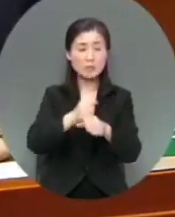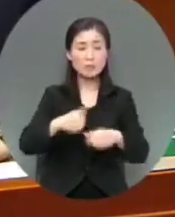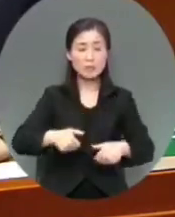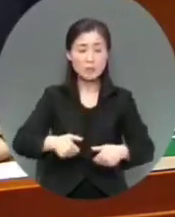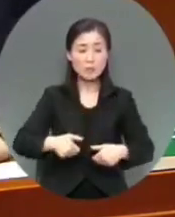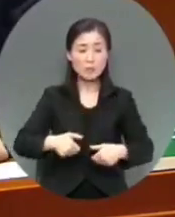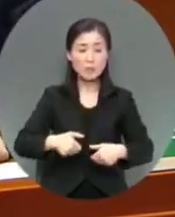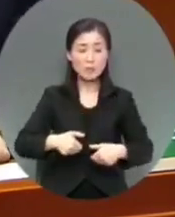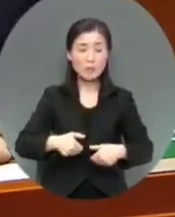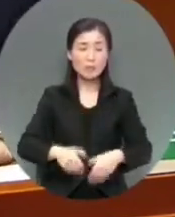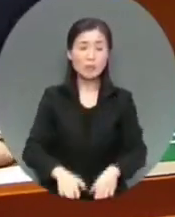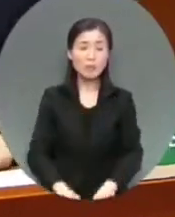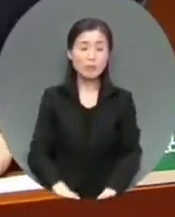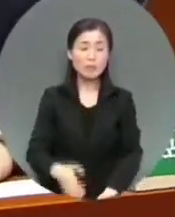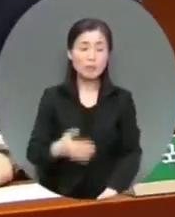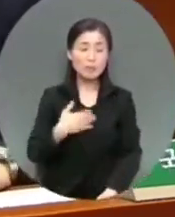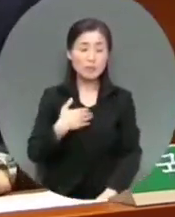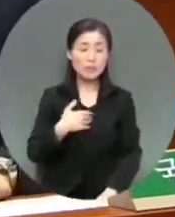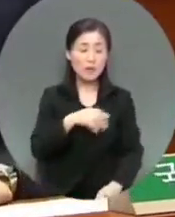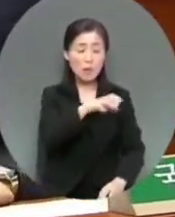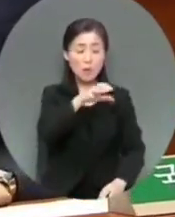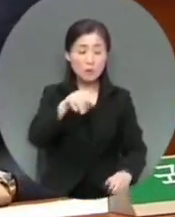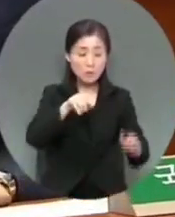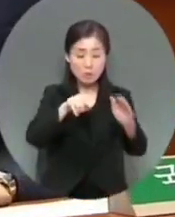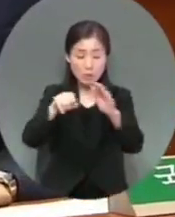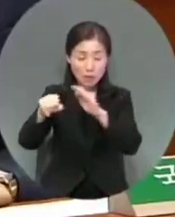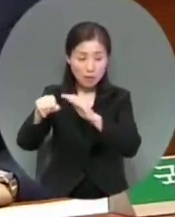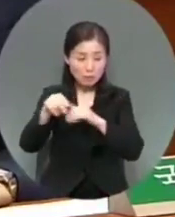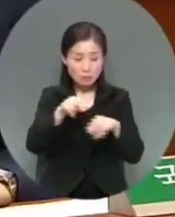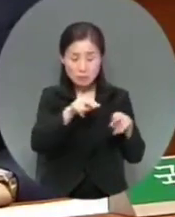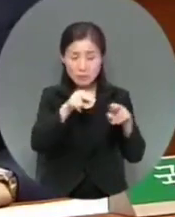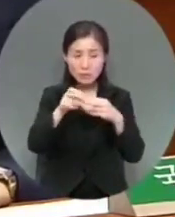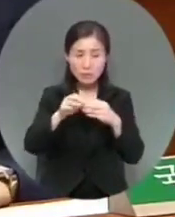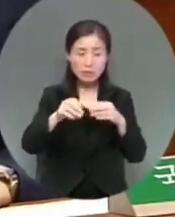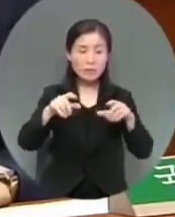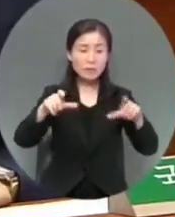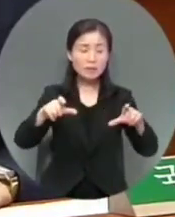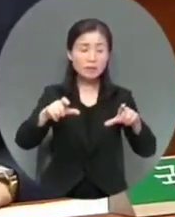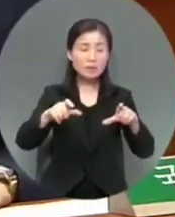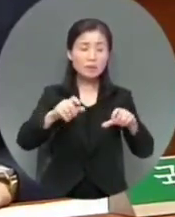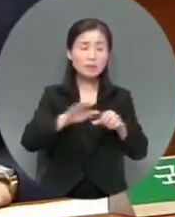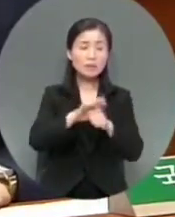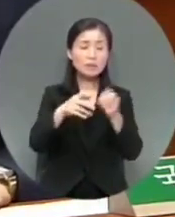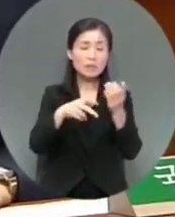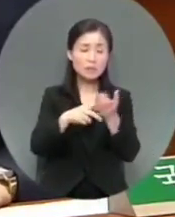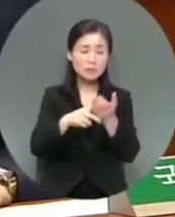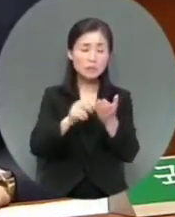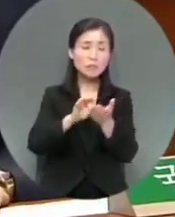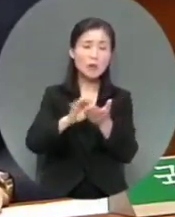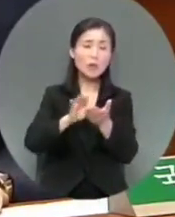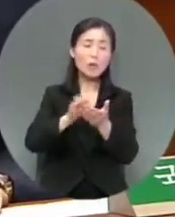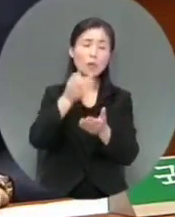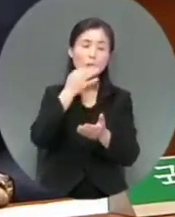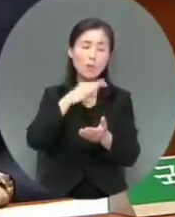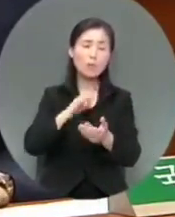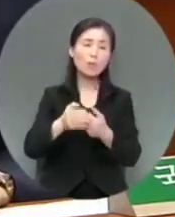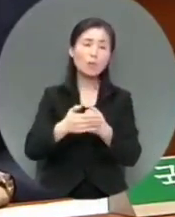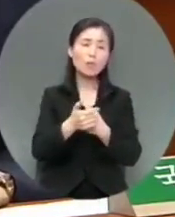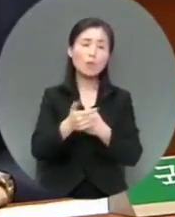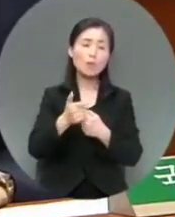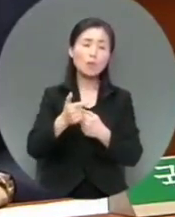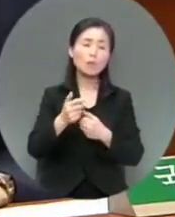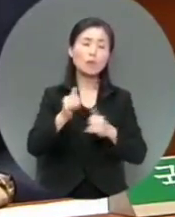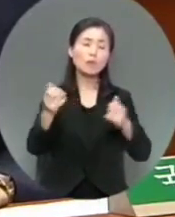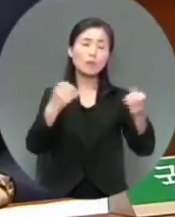왜냐하면 제가 현장에 돌아다녀 보면요 지역 사랑 상품권이 유용하고 도움이 된다고 하는 주민들이 아주